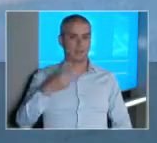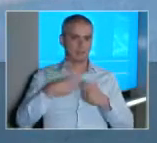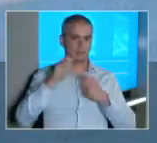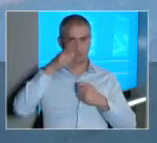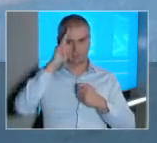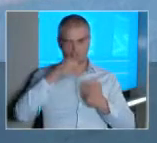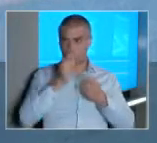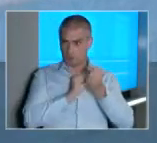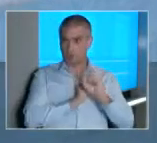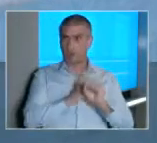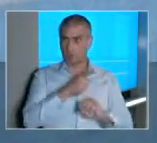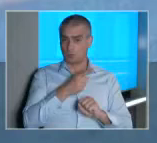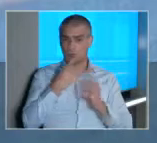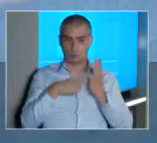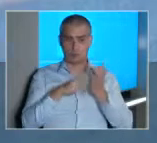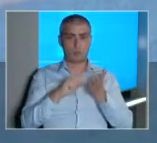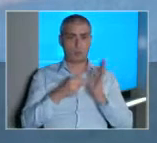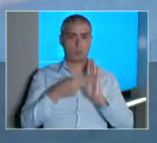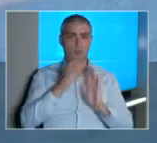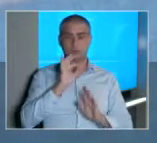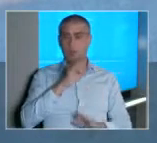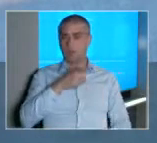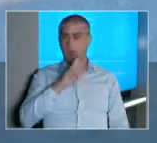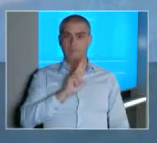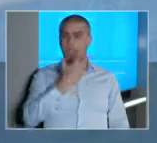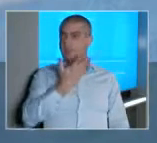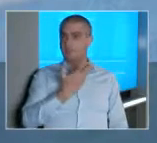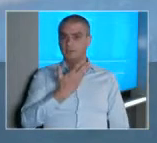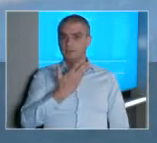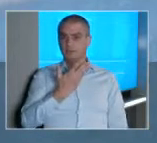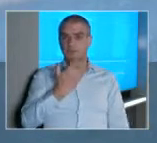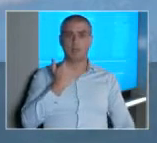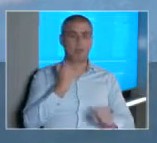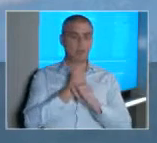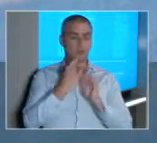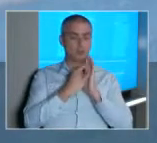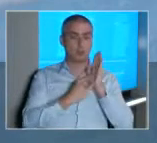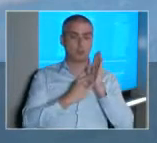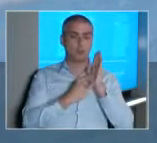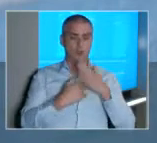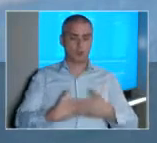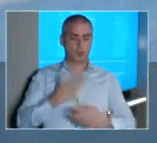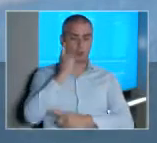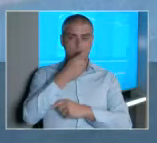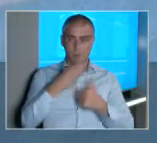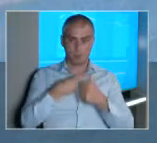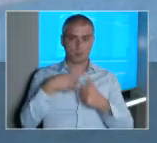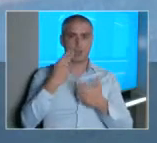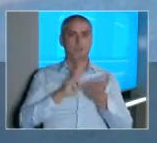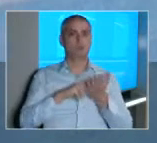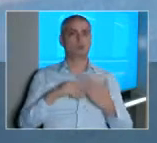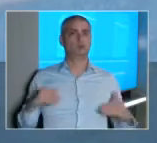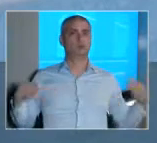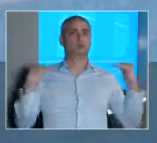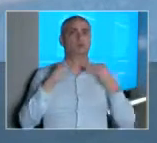אתה תומך, נגיד, בתוכנית של בני גנץ, להעביר את חוק הפונדקאות, לתת זכויות